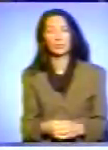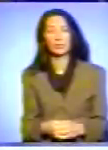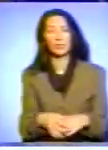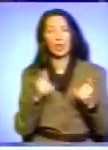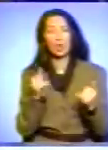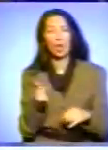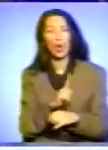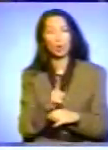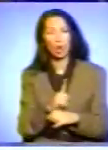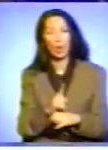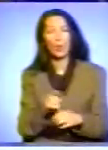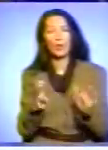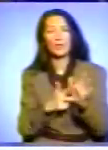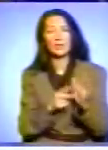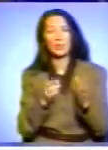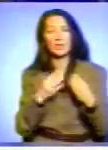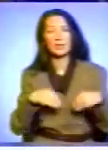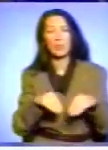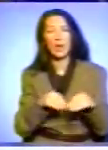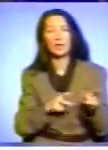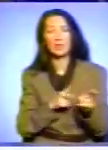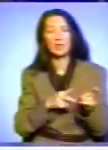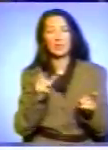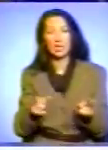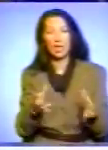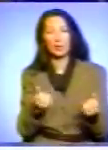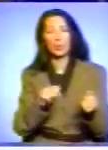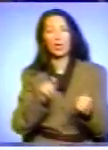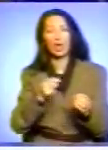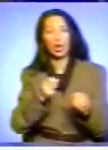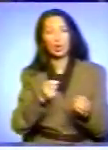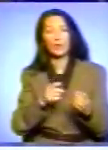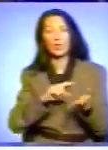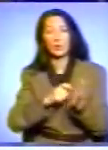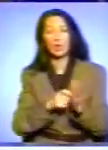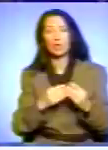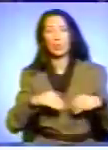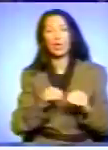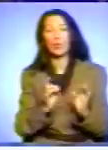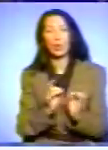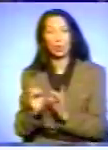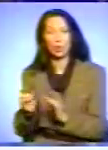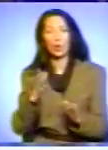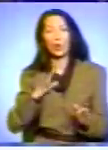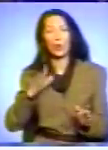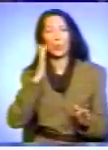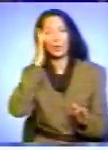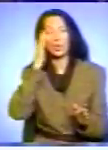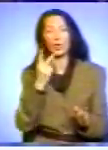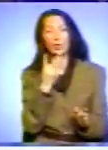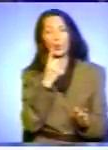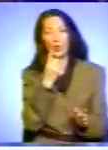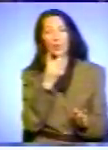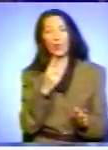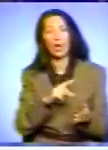Сьогодні у Тернополі 8 сімей залізничників отримали ключі від квартир у сімейному гуртожитку. Омріяні одно- та двокімнатні квартири стали